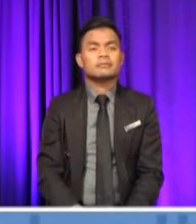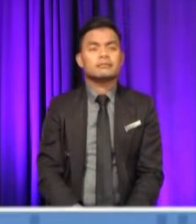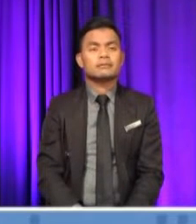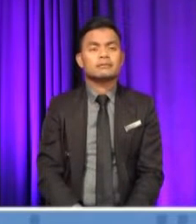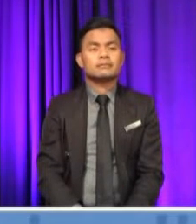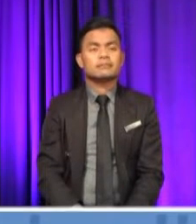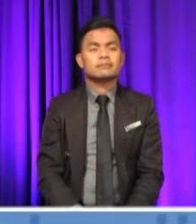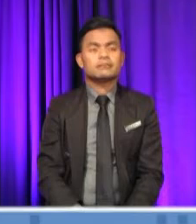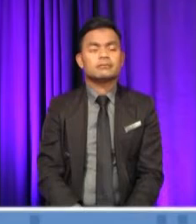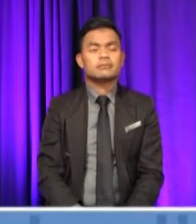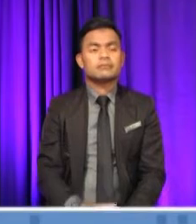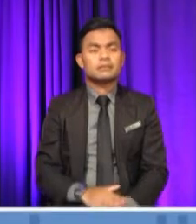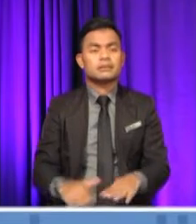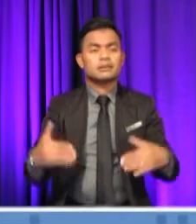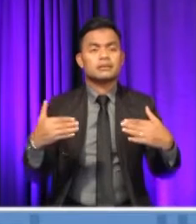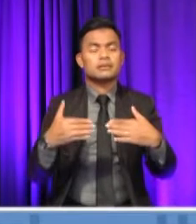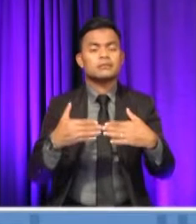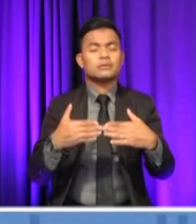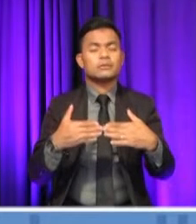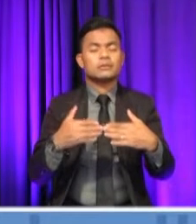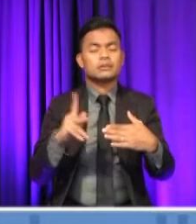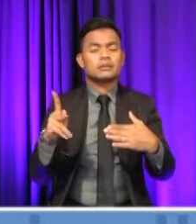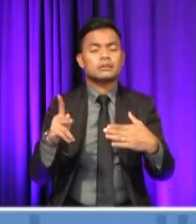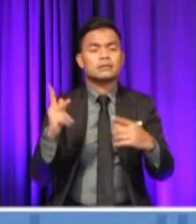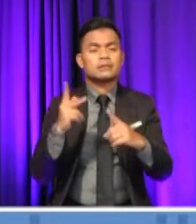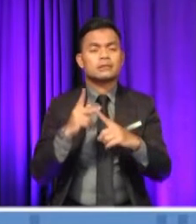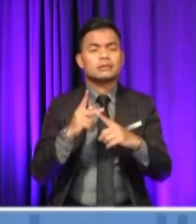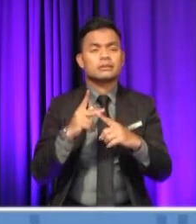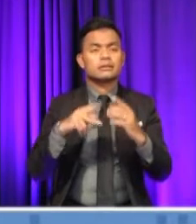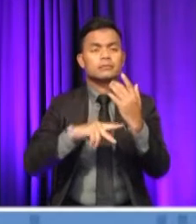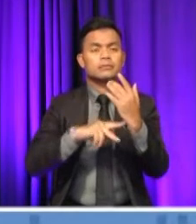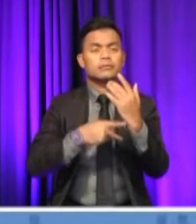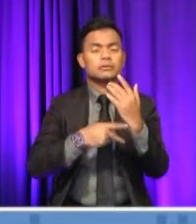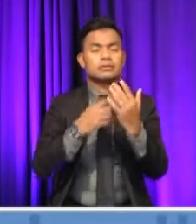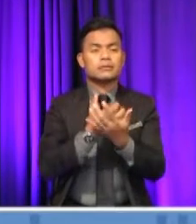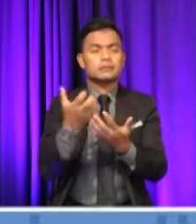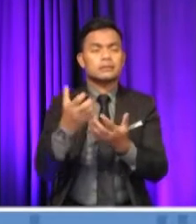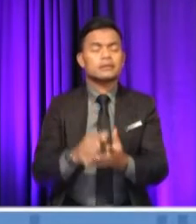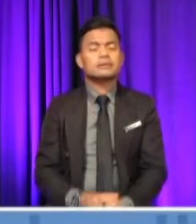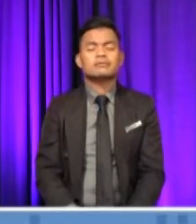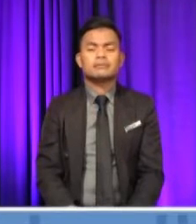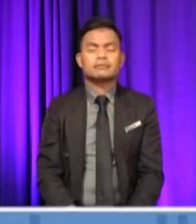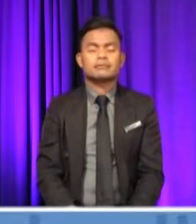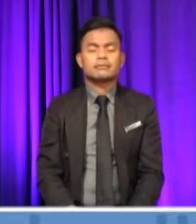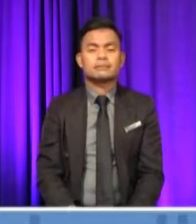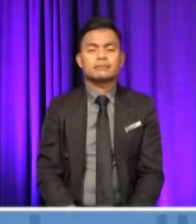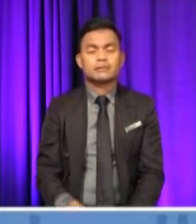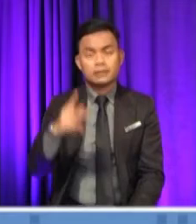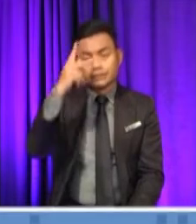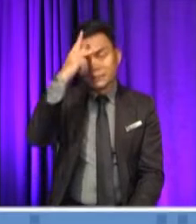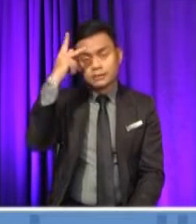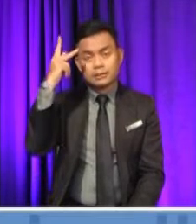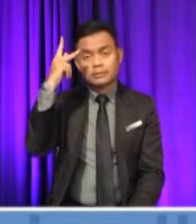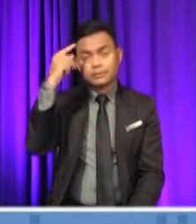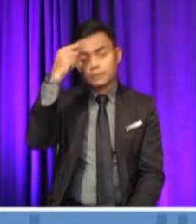kenapa dia tidak disambungkan ke punca bekalan? Itu salah. Kalau ikutkan pernyataan dia salah ya. Okey, sebab pernyataan ini adalah